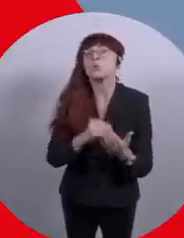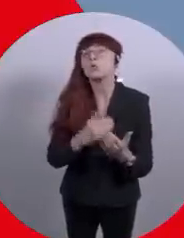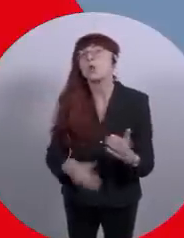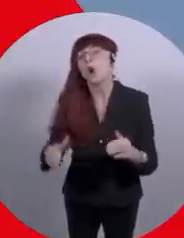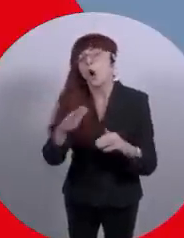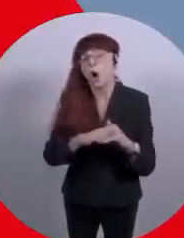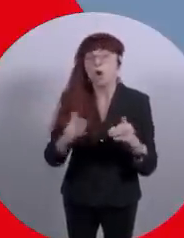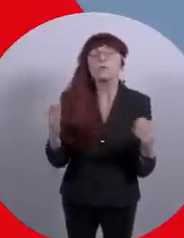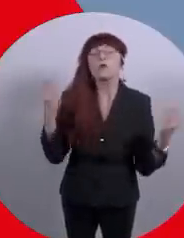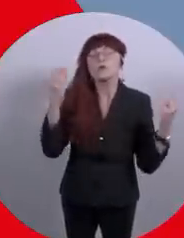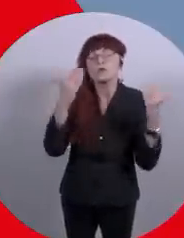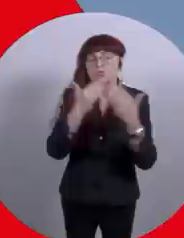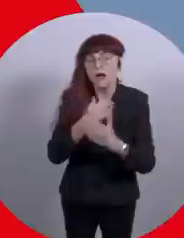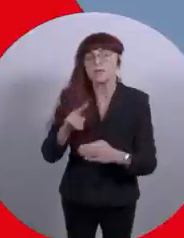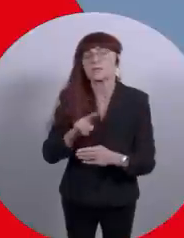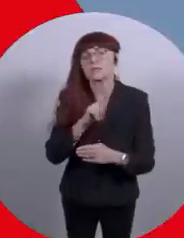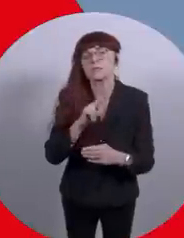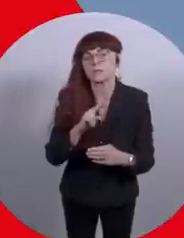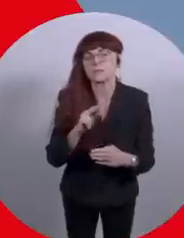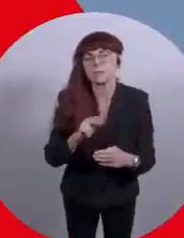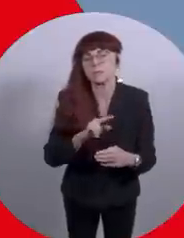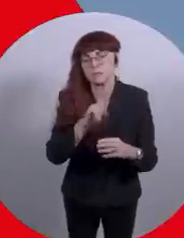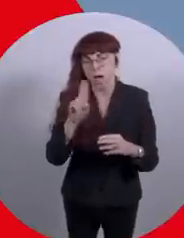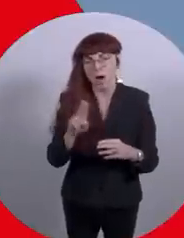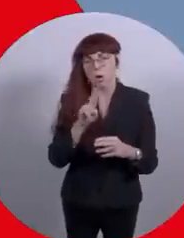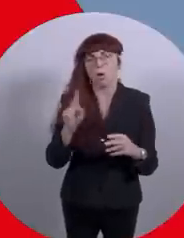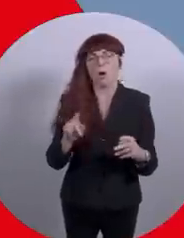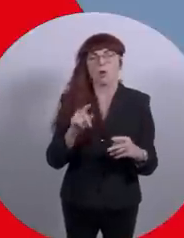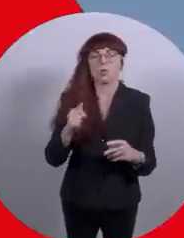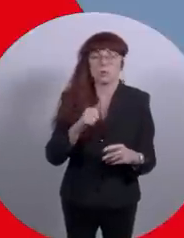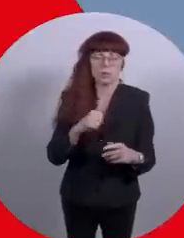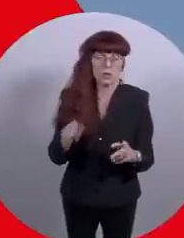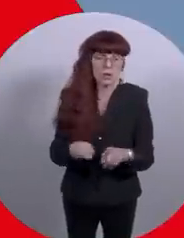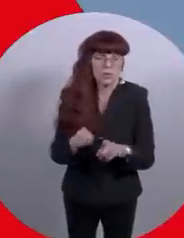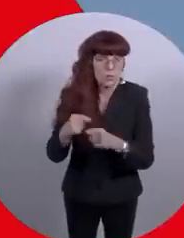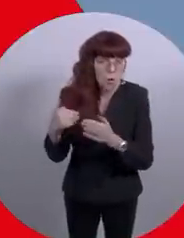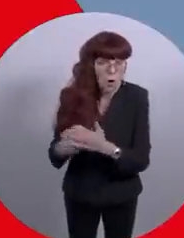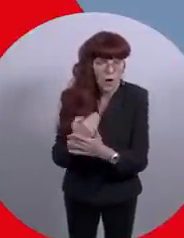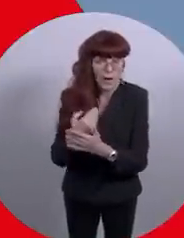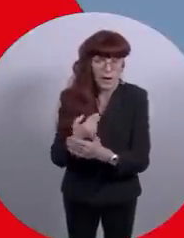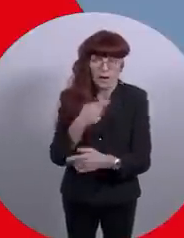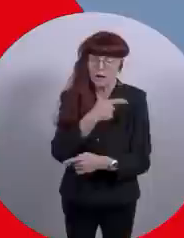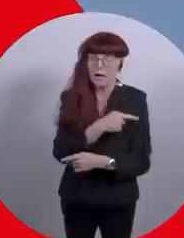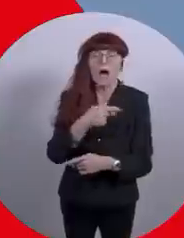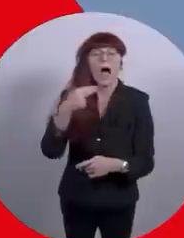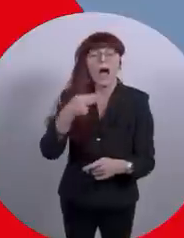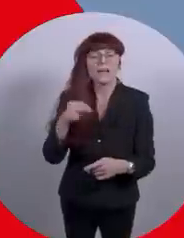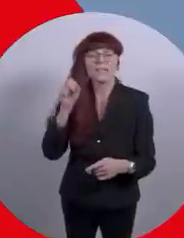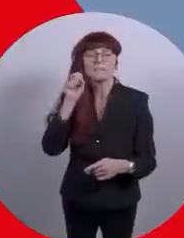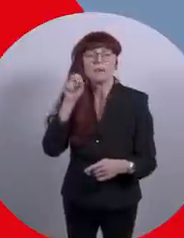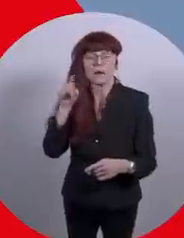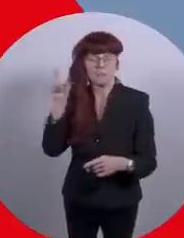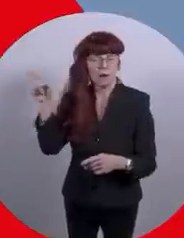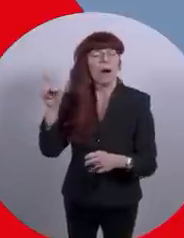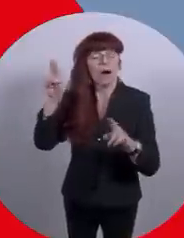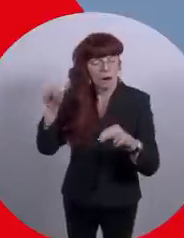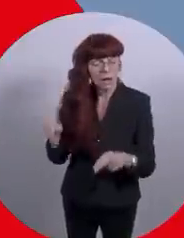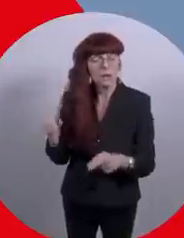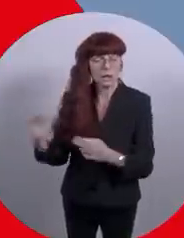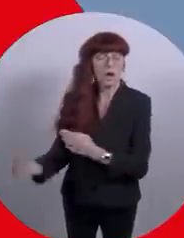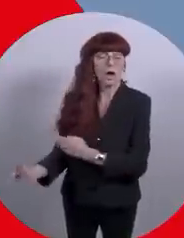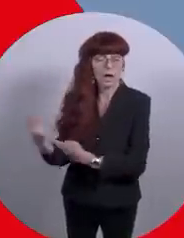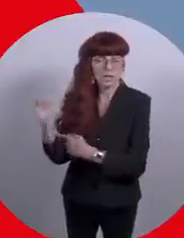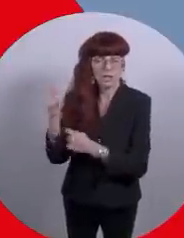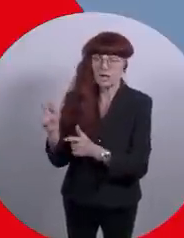blaue schwarze Bundesregierung und da ist für mich der Hans Peter der richtige Kandidat der genau das auch verhindern kann der an der Seite hier